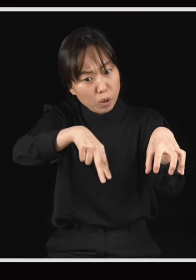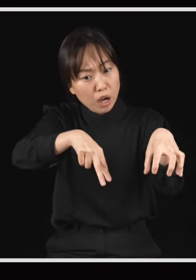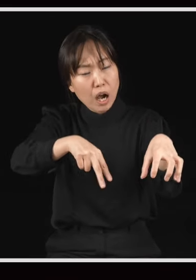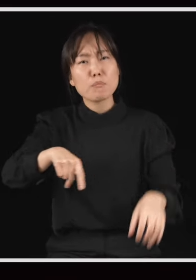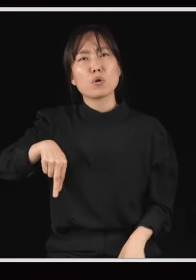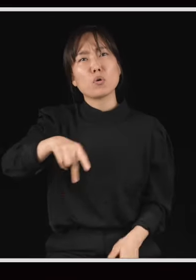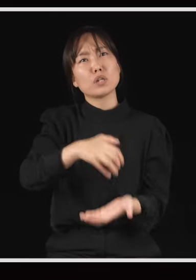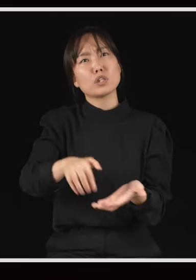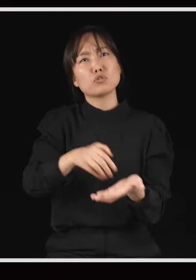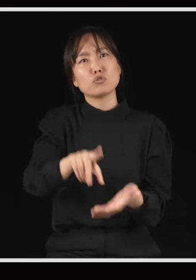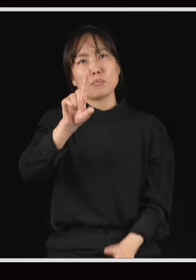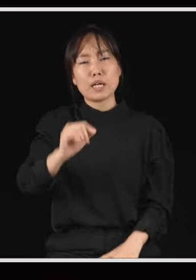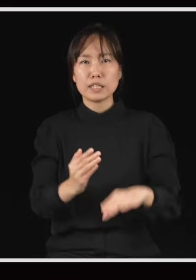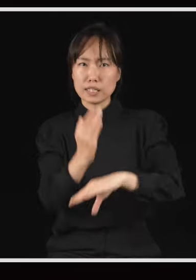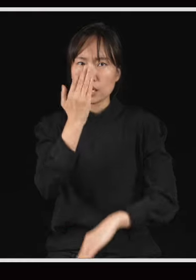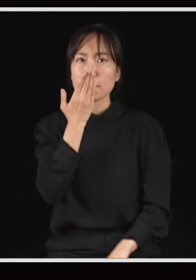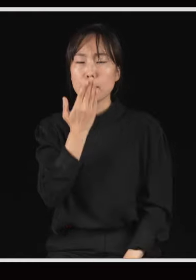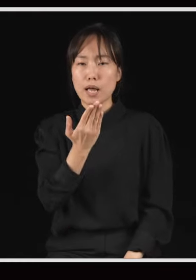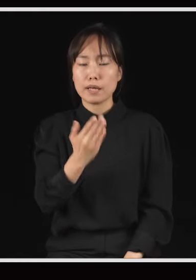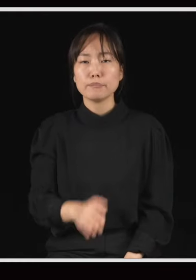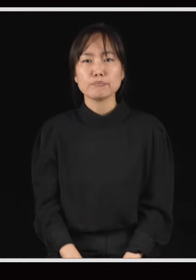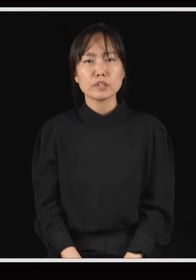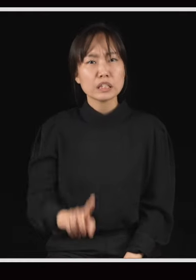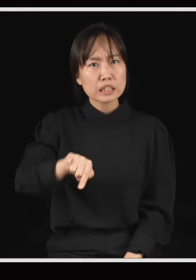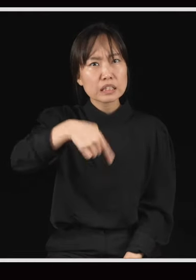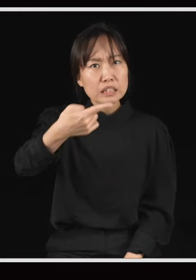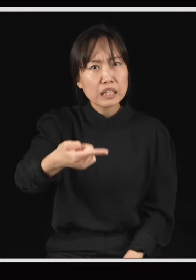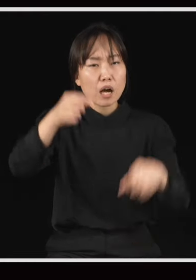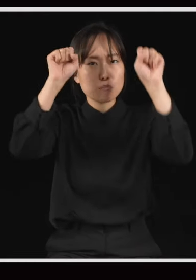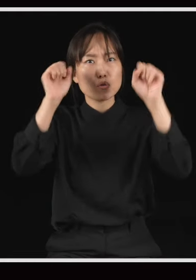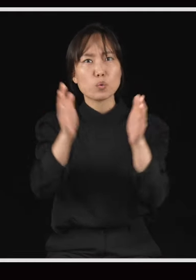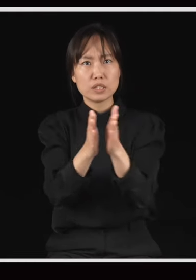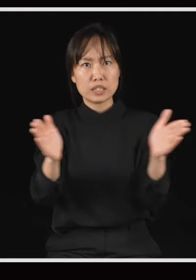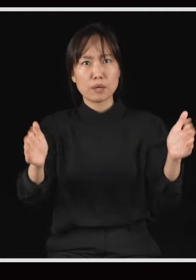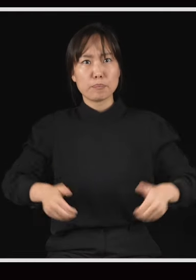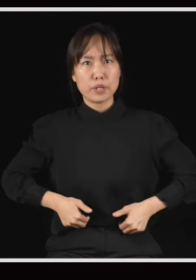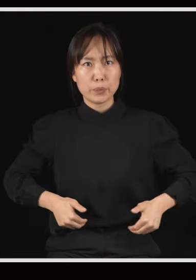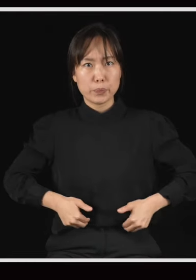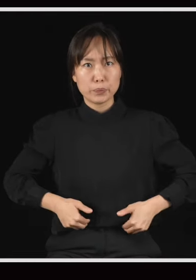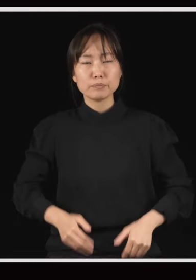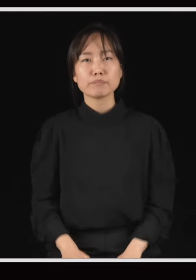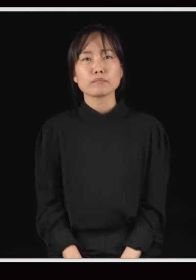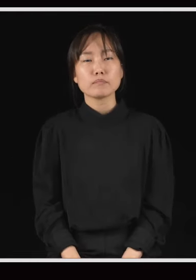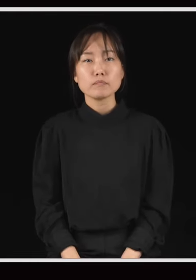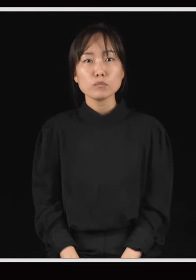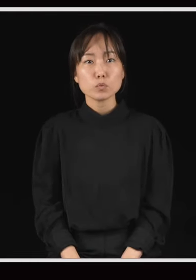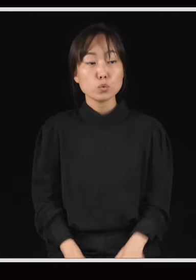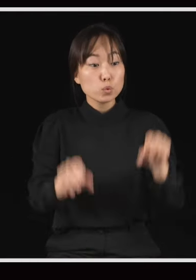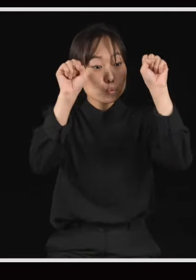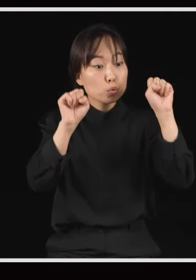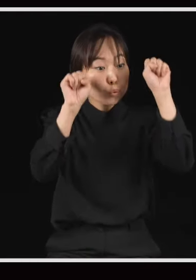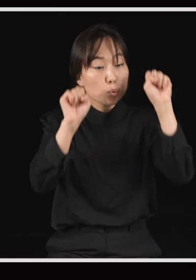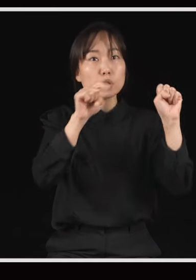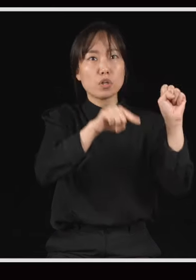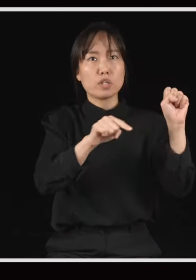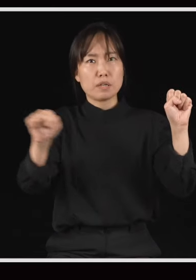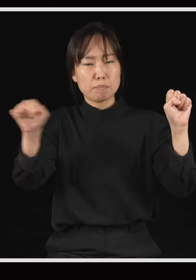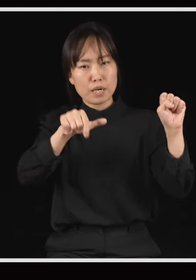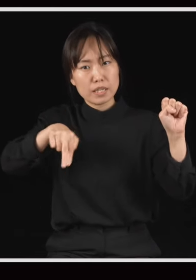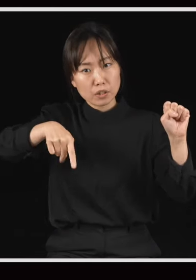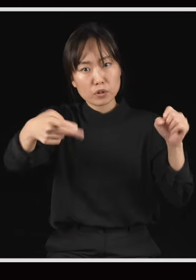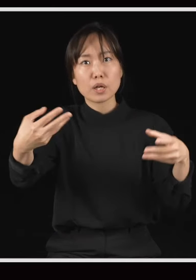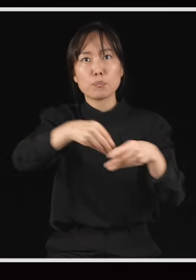기본적으로 한 10,000보 걸을 수 있습니다. 그렇게 하고 그 다음에 이제 시작하는 겁니다. 그다음에 이제 여기다가 이제 파워워킹을